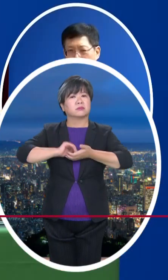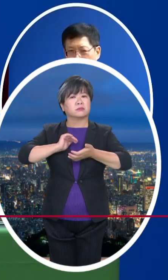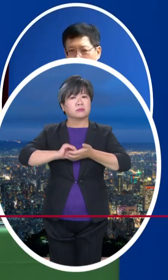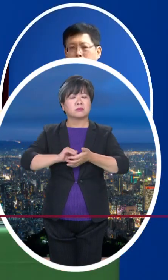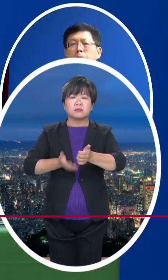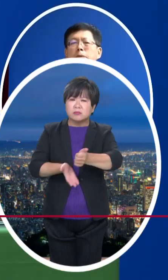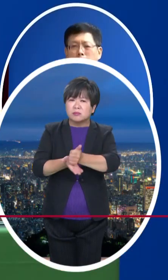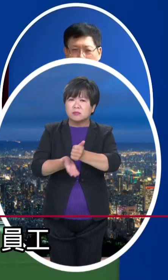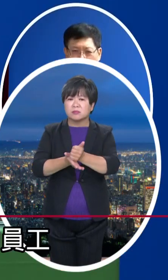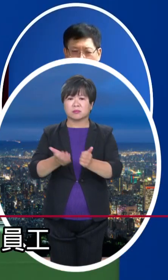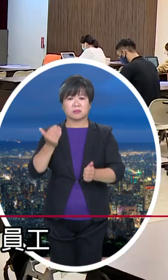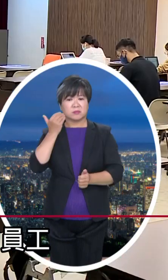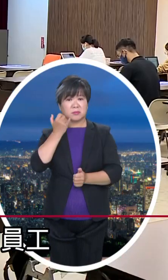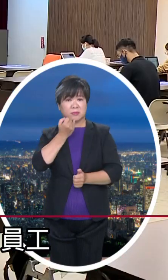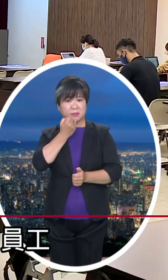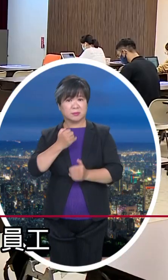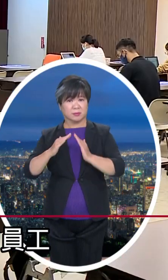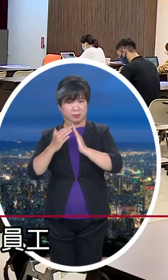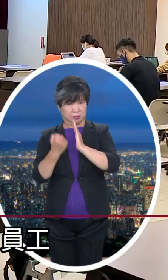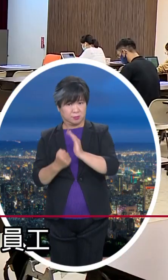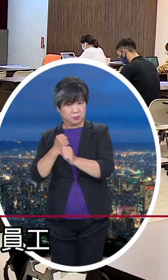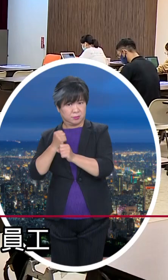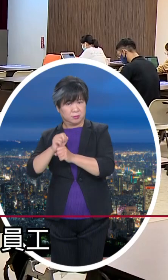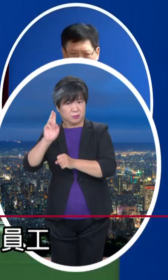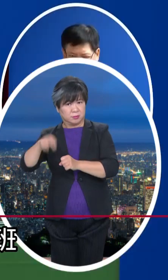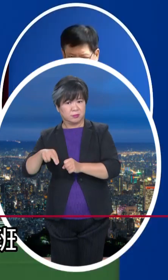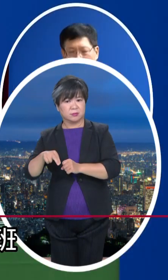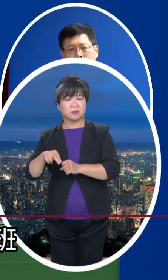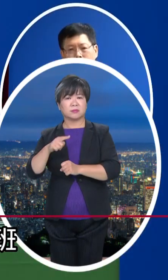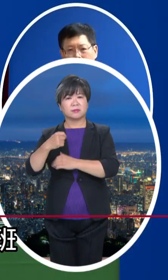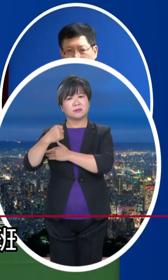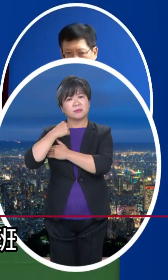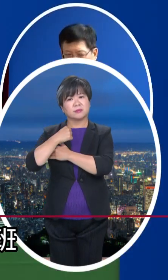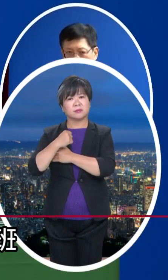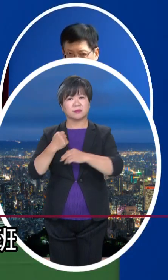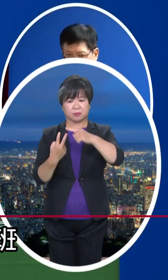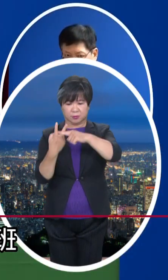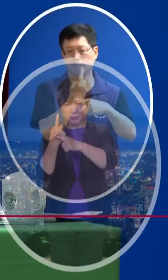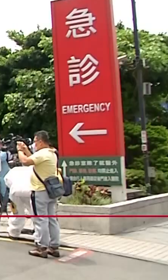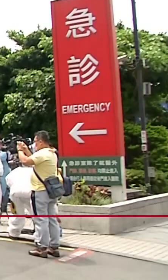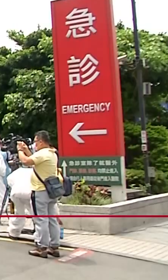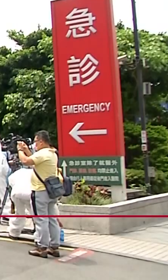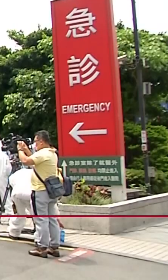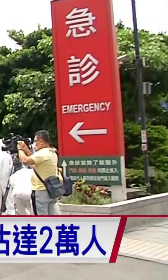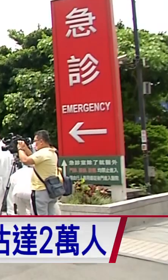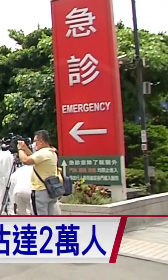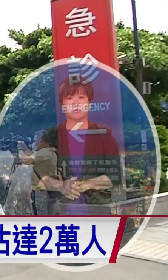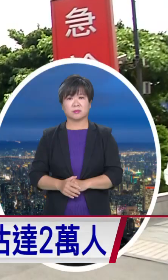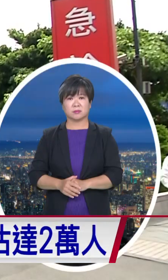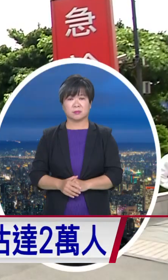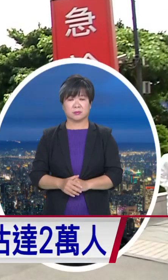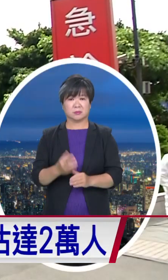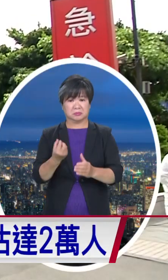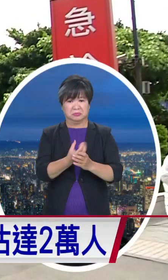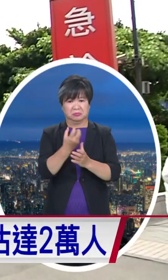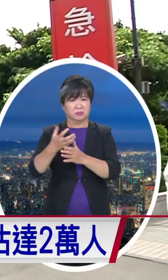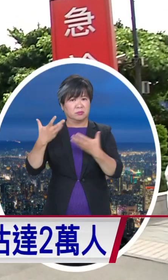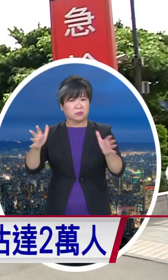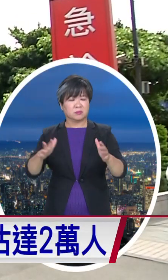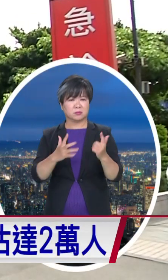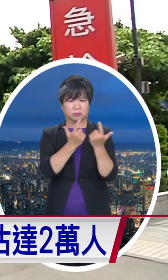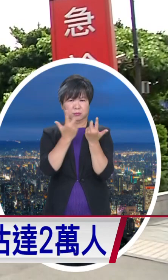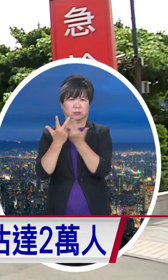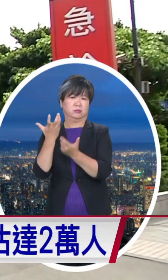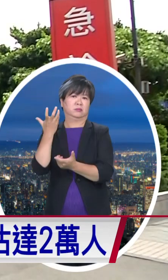励可以在家上班的员工，尽量让1/2在家上班。 疫情热区以双北确诊人数最